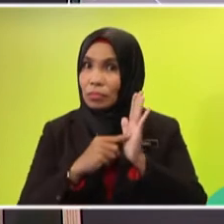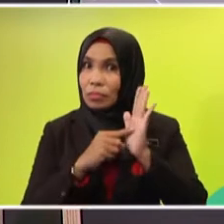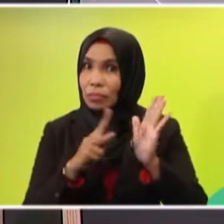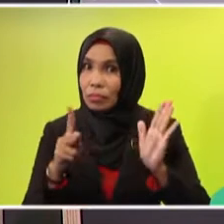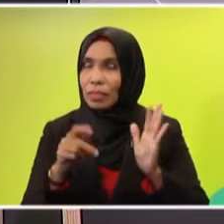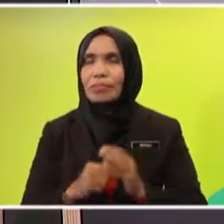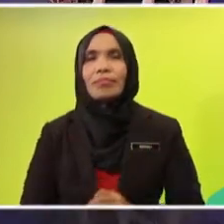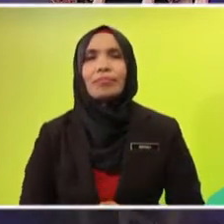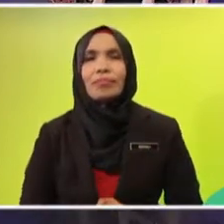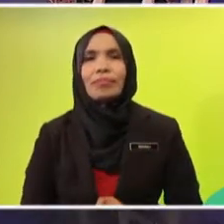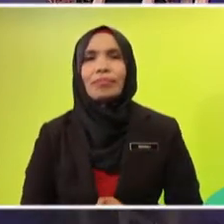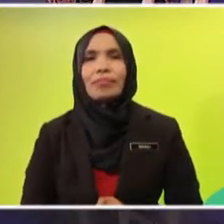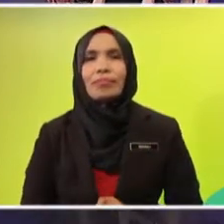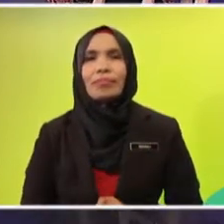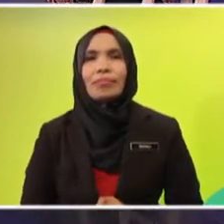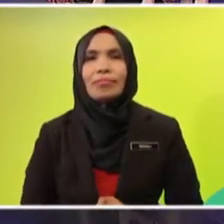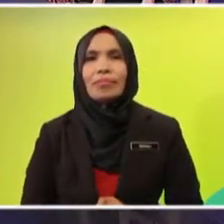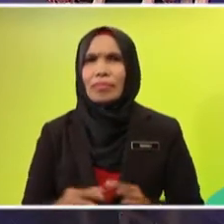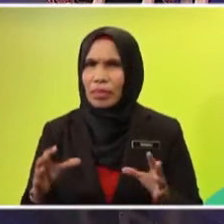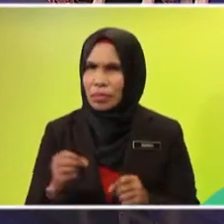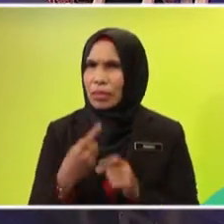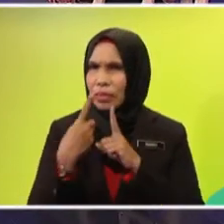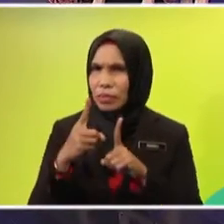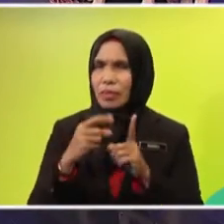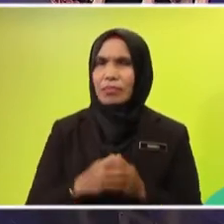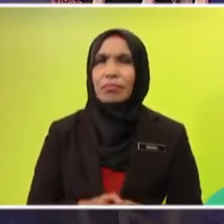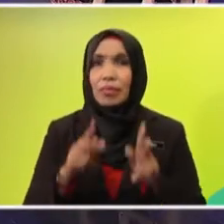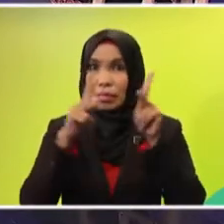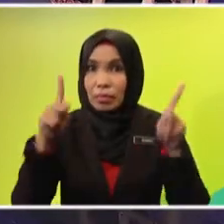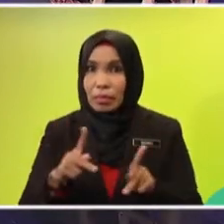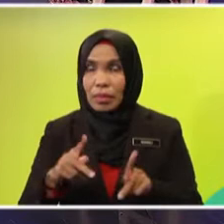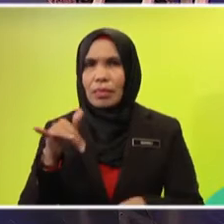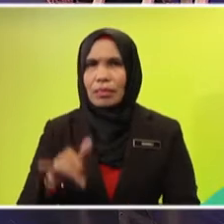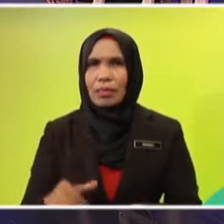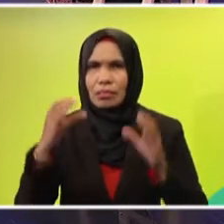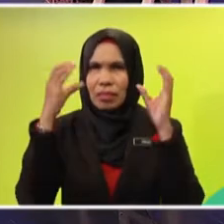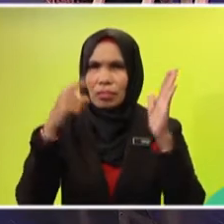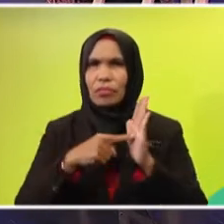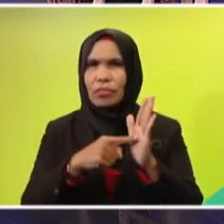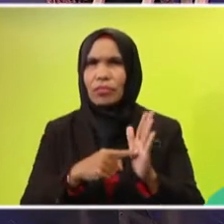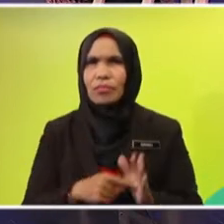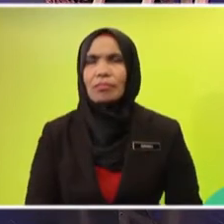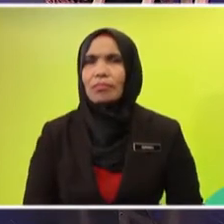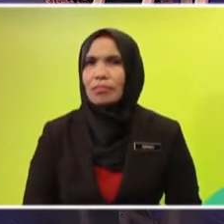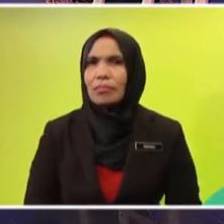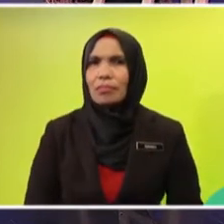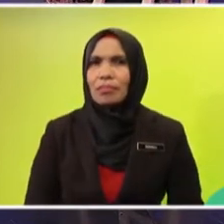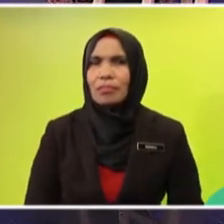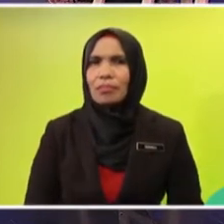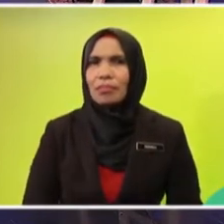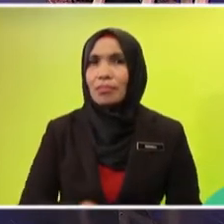jawab yang ditunjukkan boleh minta tolong juga penonton untuk bersama-sama